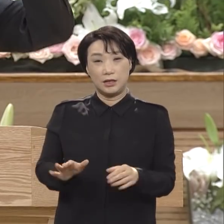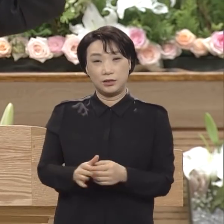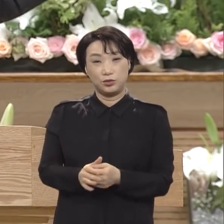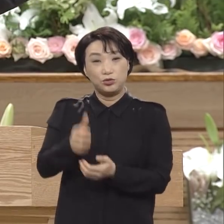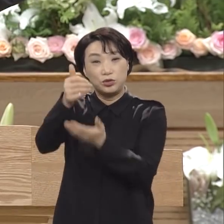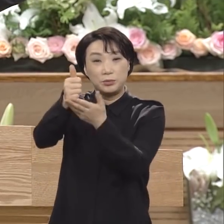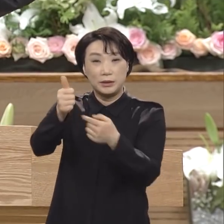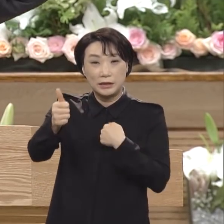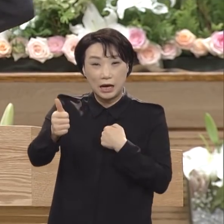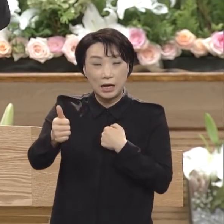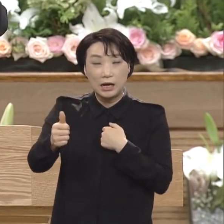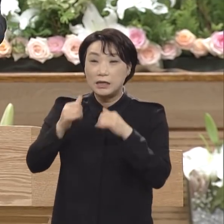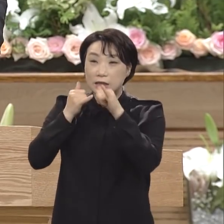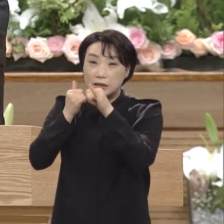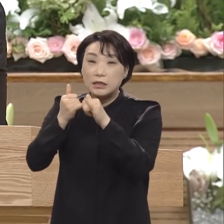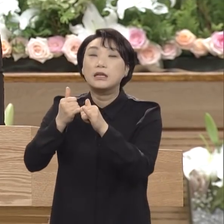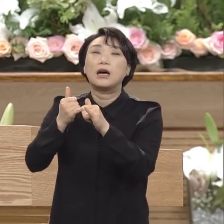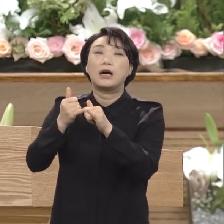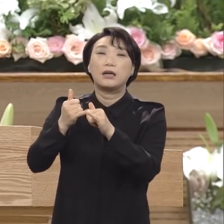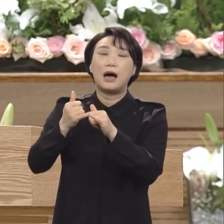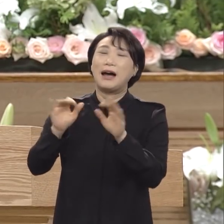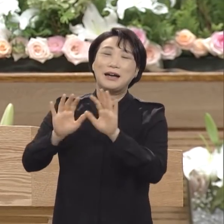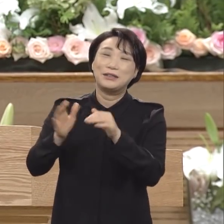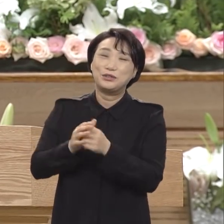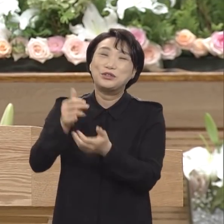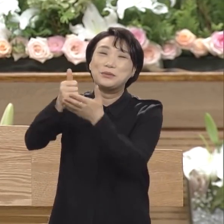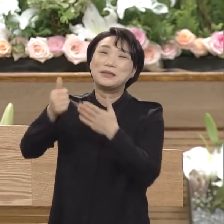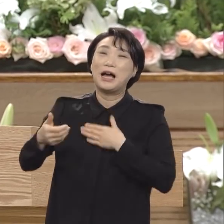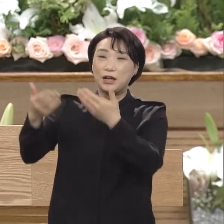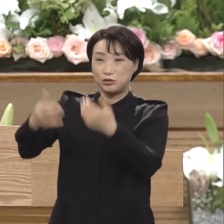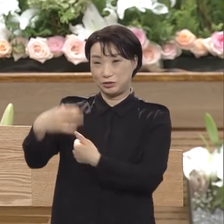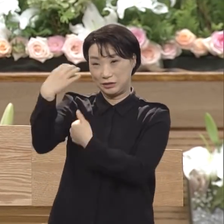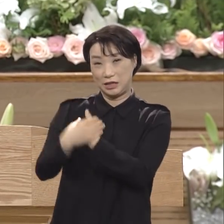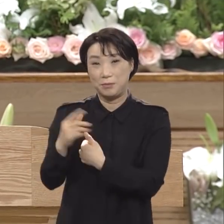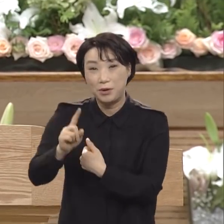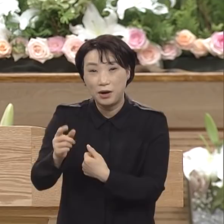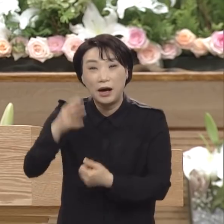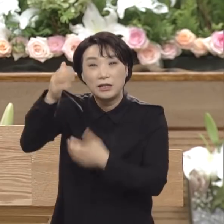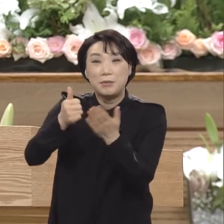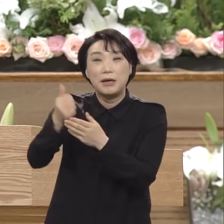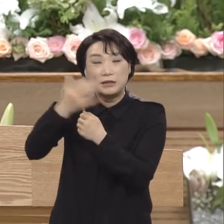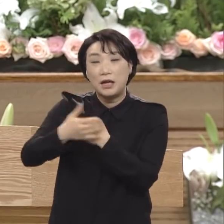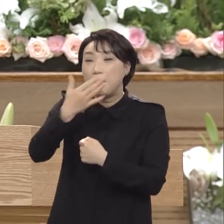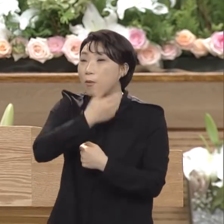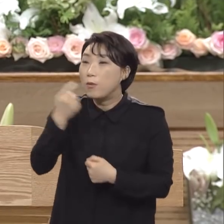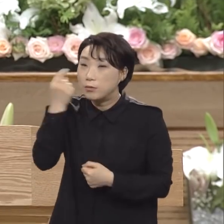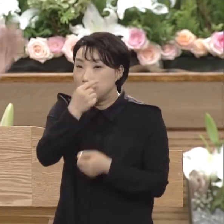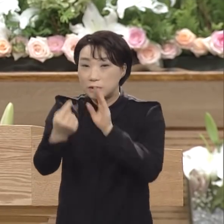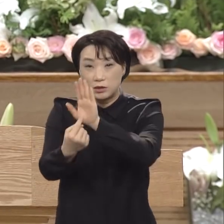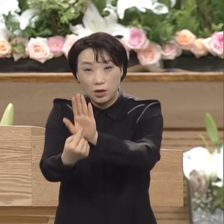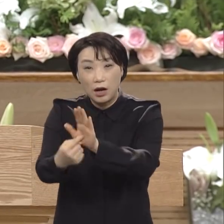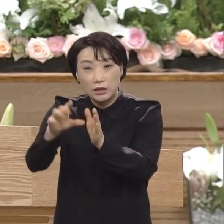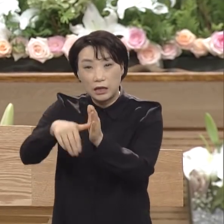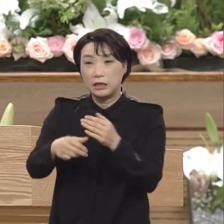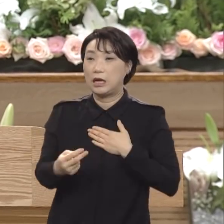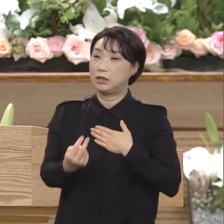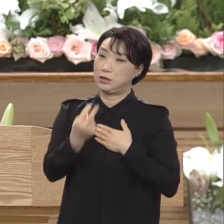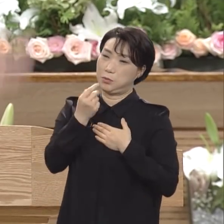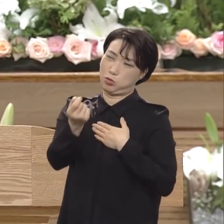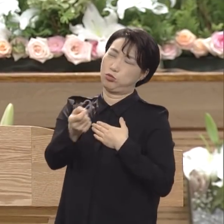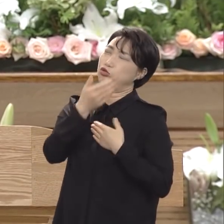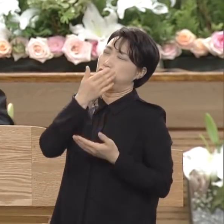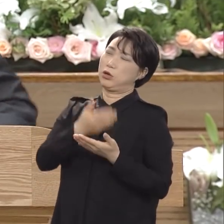주님이 내게 주신 사명 하나님의 은혜의 복음을 증거하려 하면은 나의